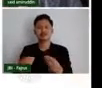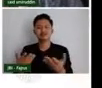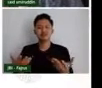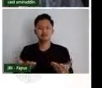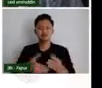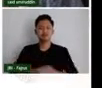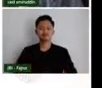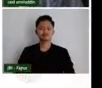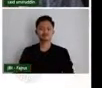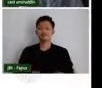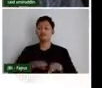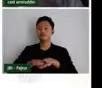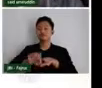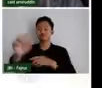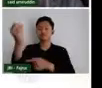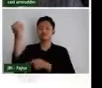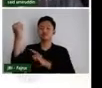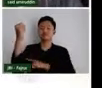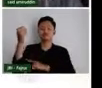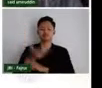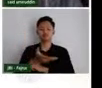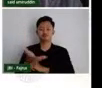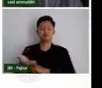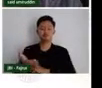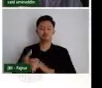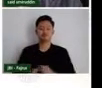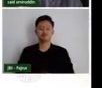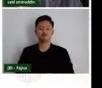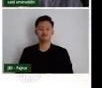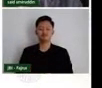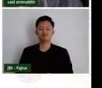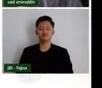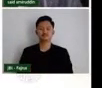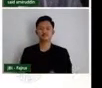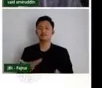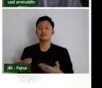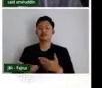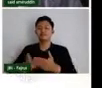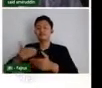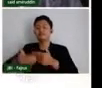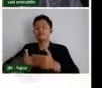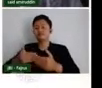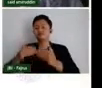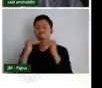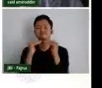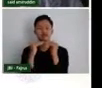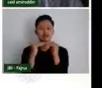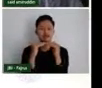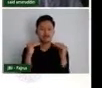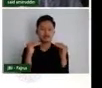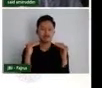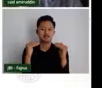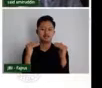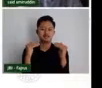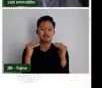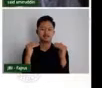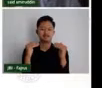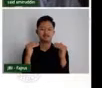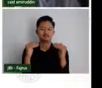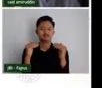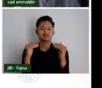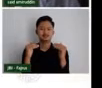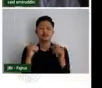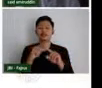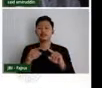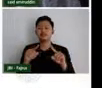juga tidak seperti itu. Tapi gimana caranya kita itu melakukan suatu proses secara adil gitu, tetapi bisa tercover kebutuhan